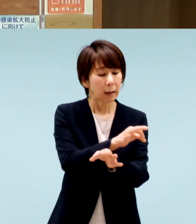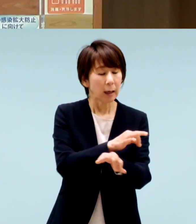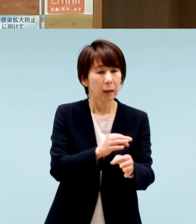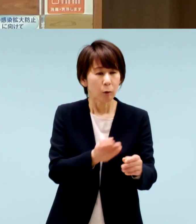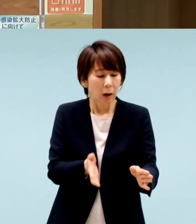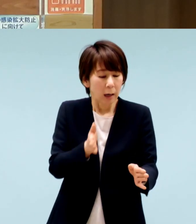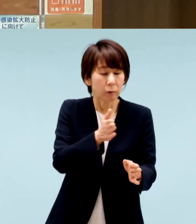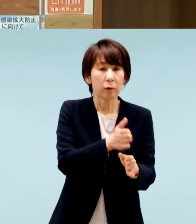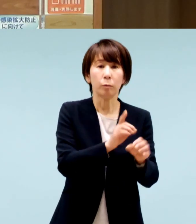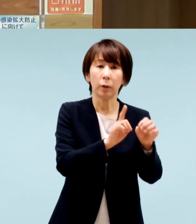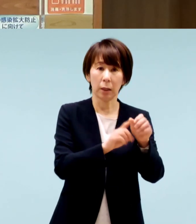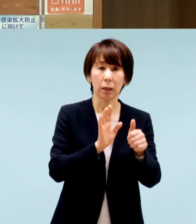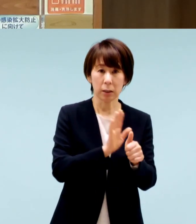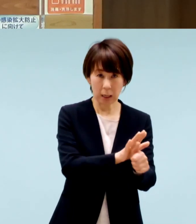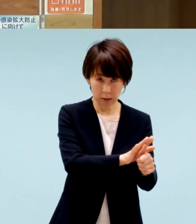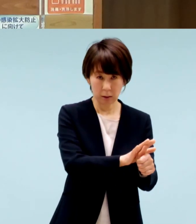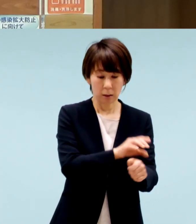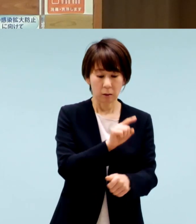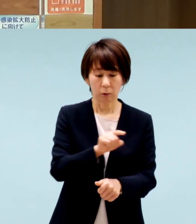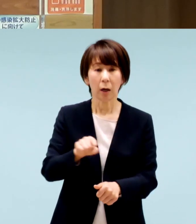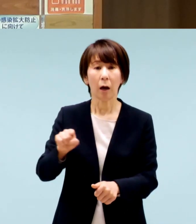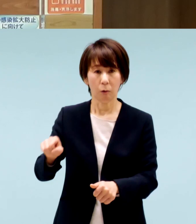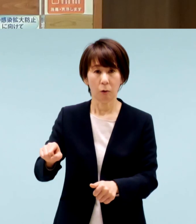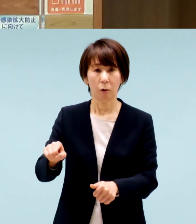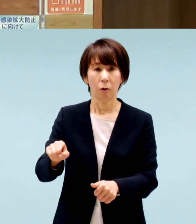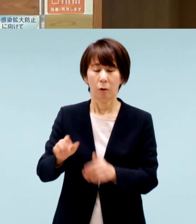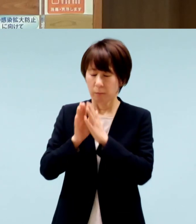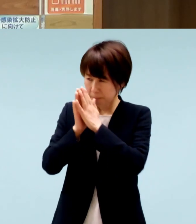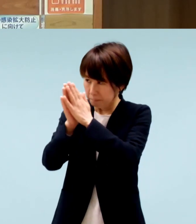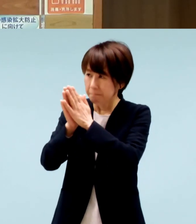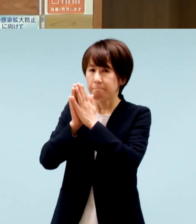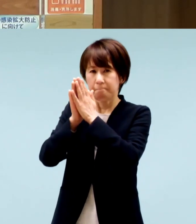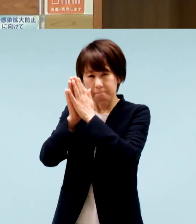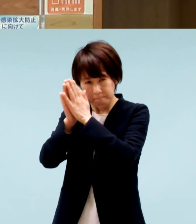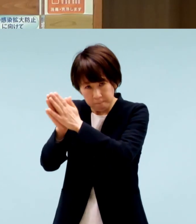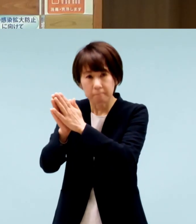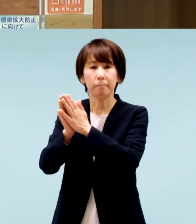ための支援、これを繰り返し要請を